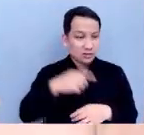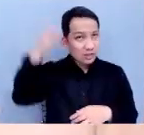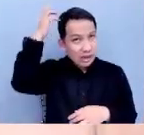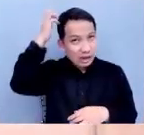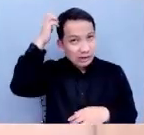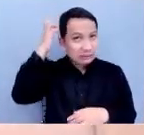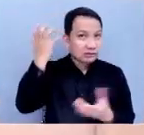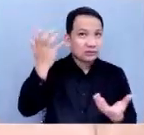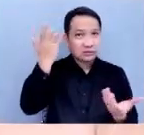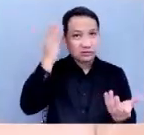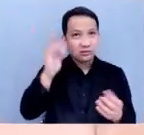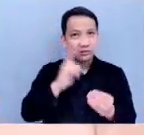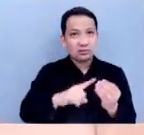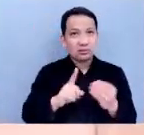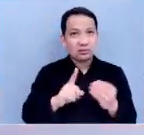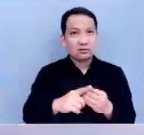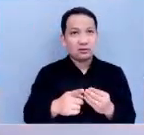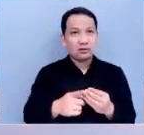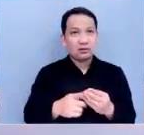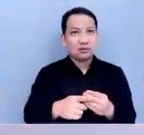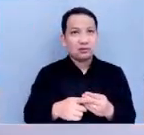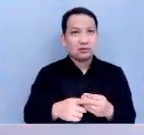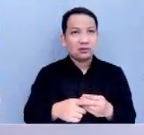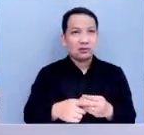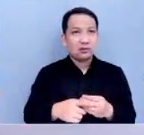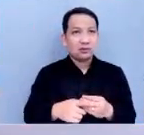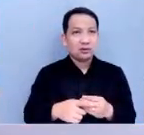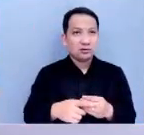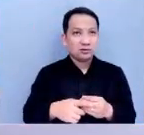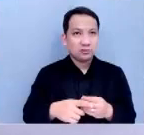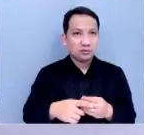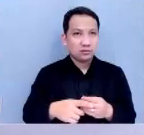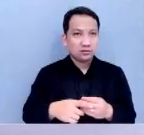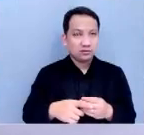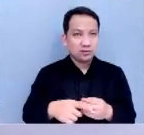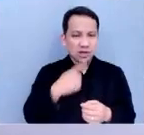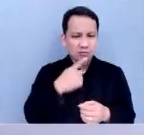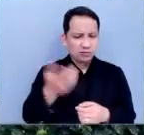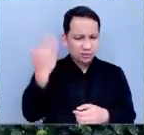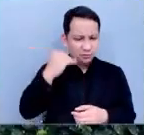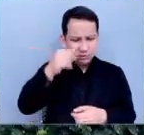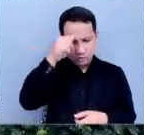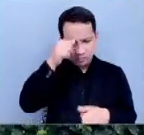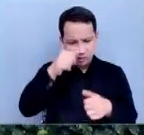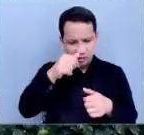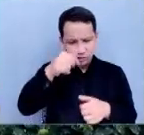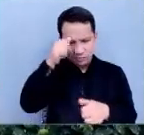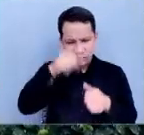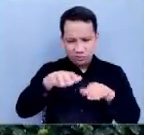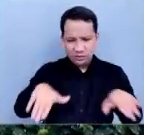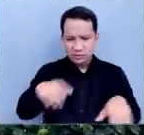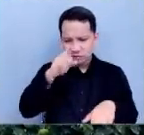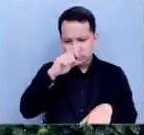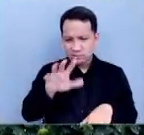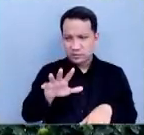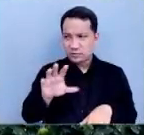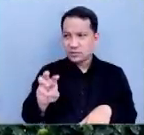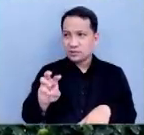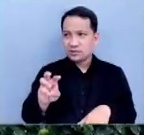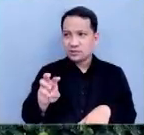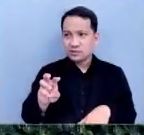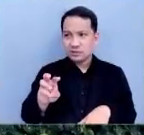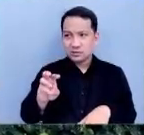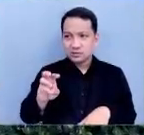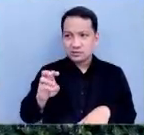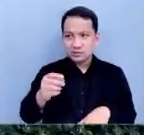kung nagkakuto ako. Makikita mo yan. Pagka tinignan mo, naalala ko nung bata ako, grade 5, grade 6. Nakikita ng mga klase ko may